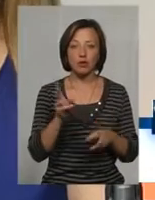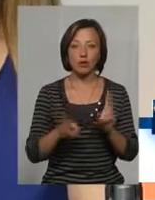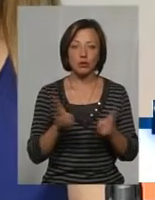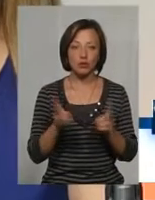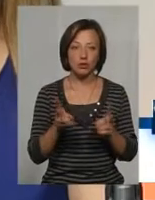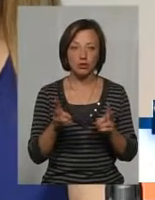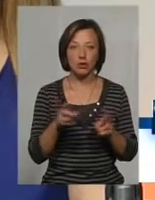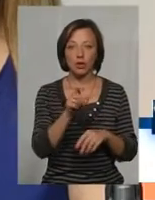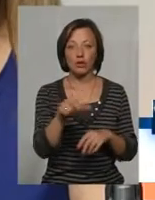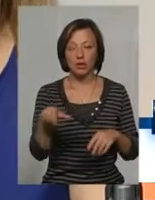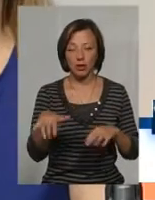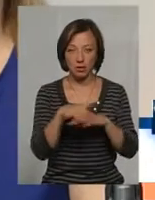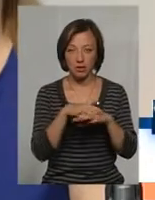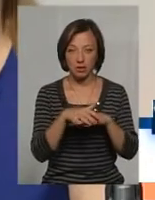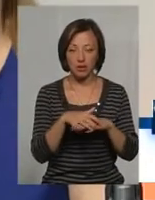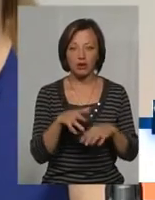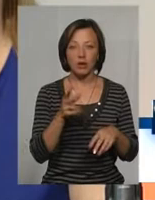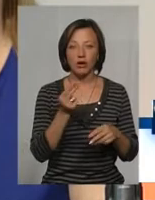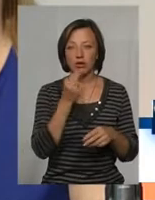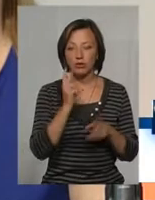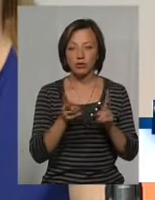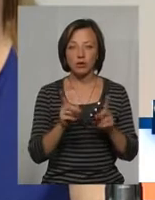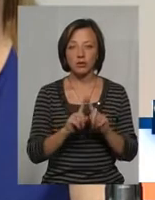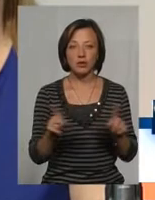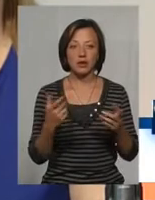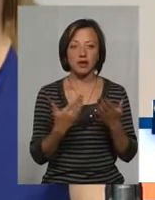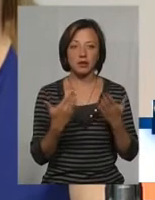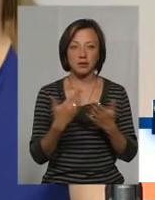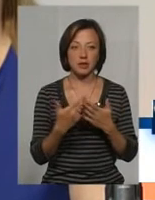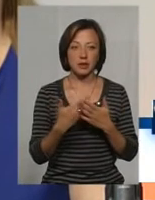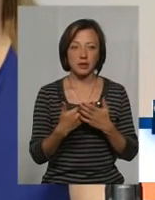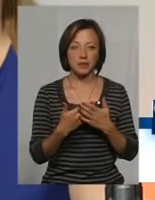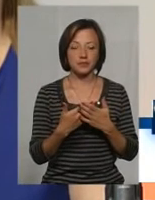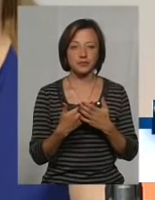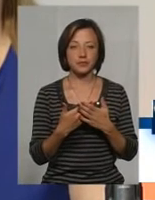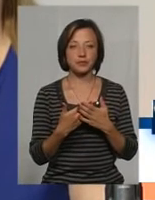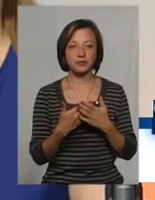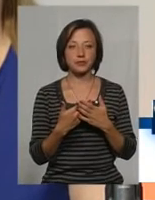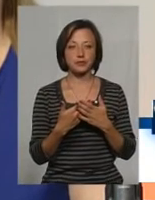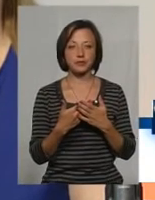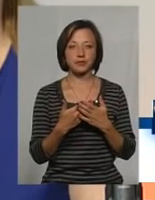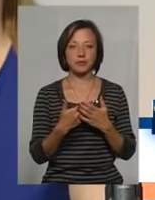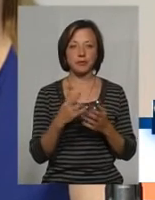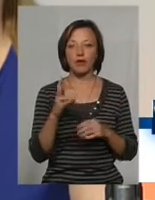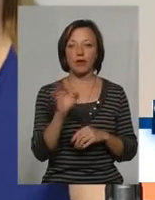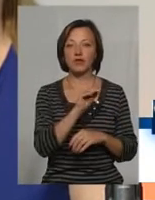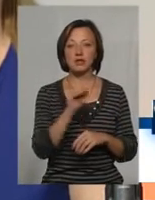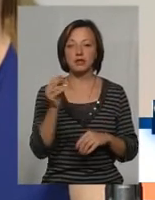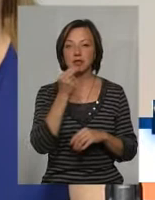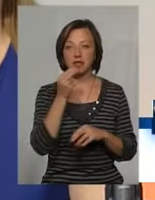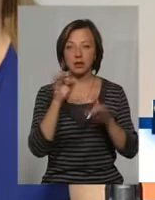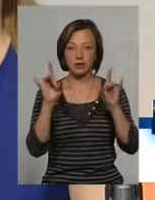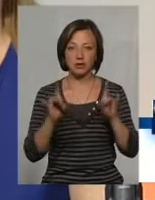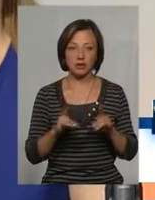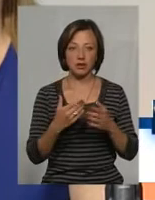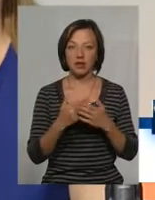готуються, скупчина людей. Масово готуються, особливо, якщо це не, допустимо, не офіційні заклади харчові, хоча